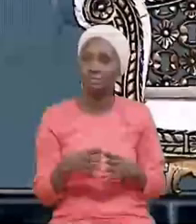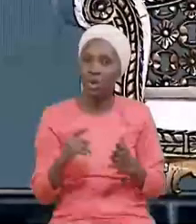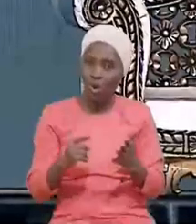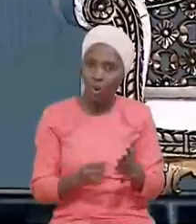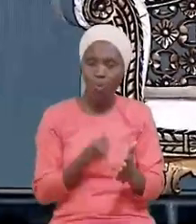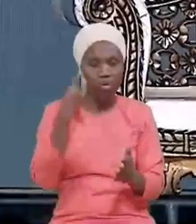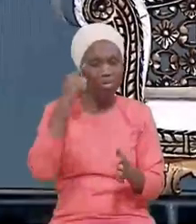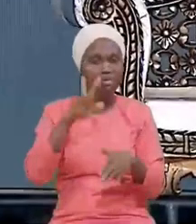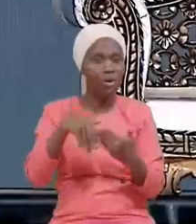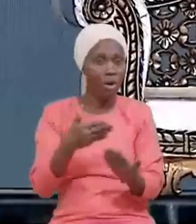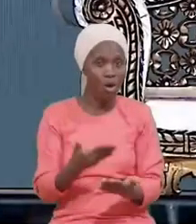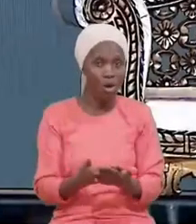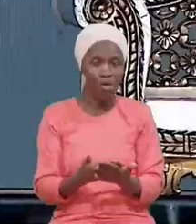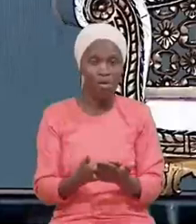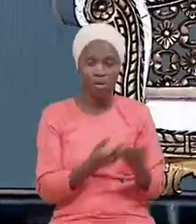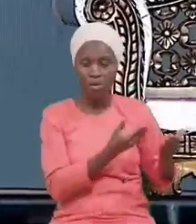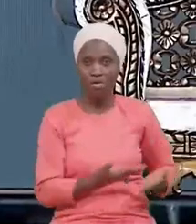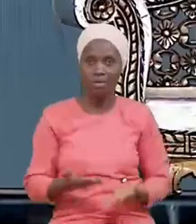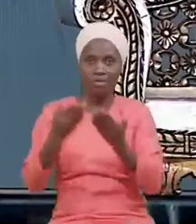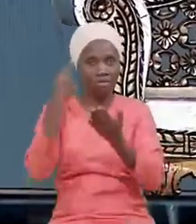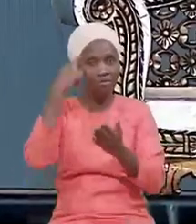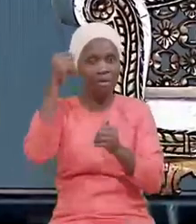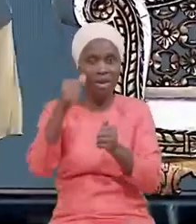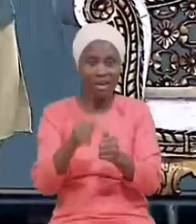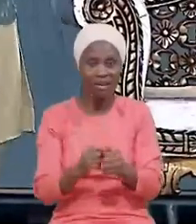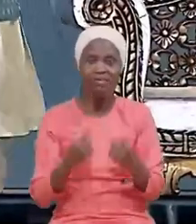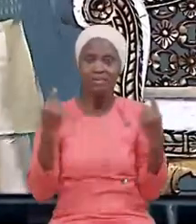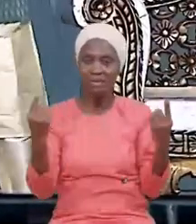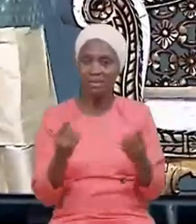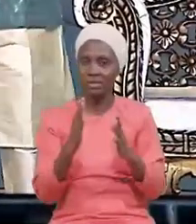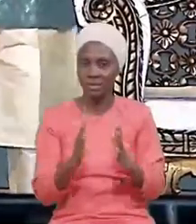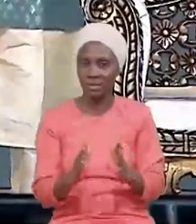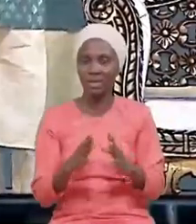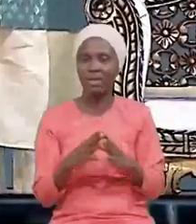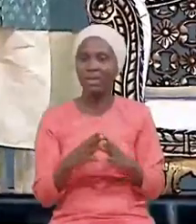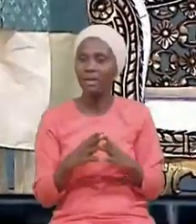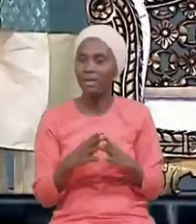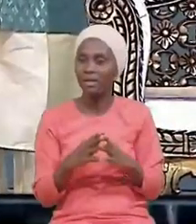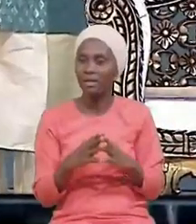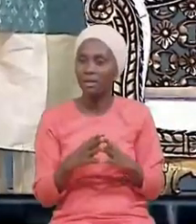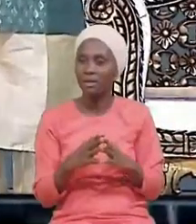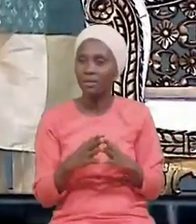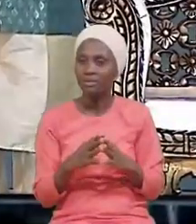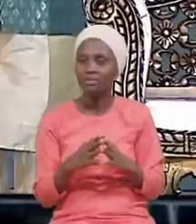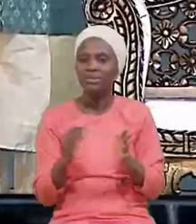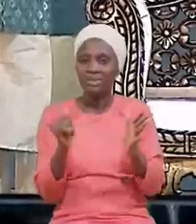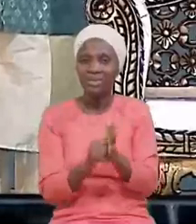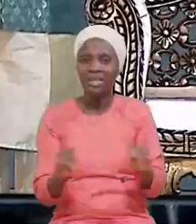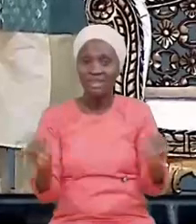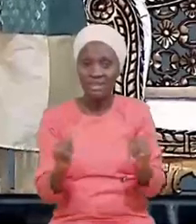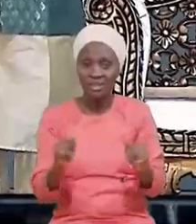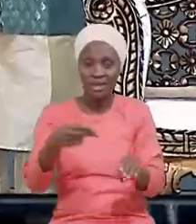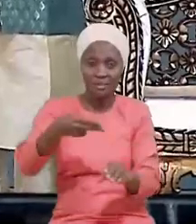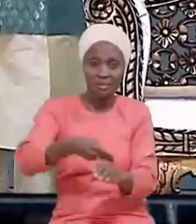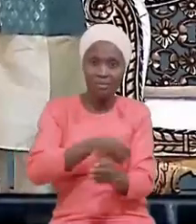Le sacrifice est fait une fois pour toutes, pour tous les pécheurs. C'est le même agneau. C'est